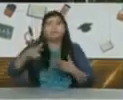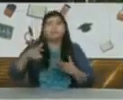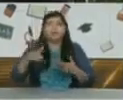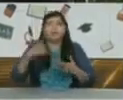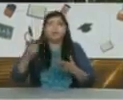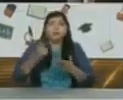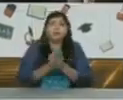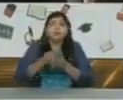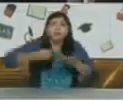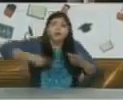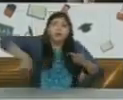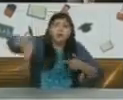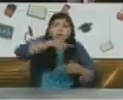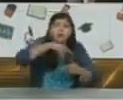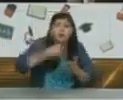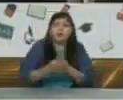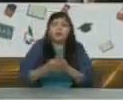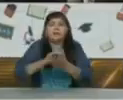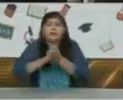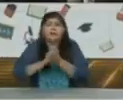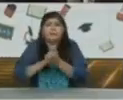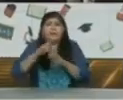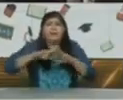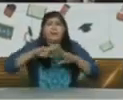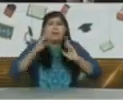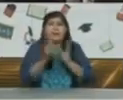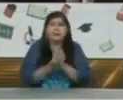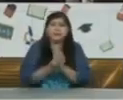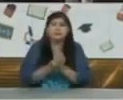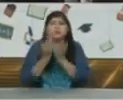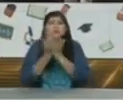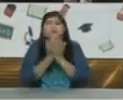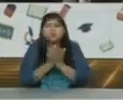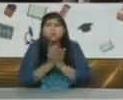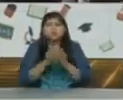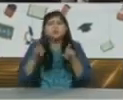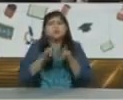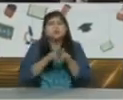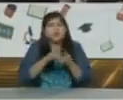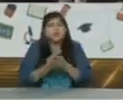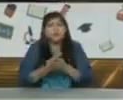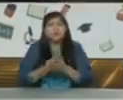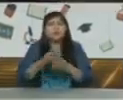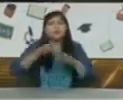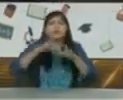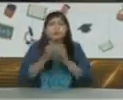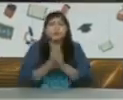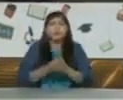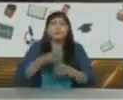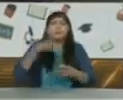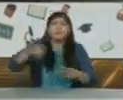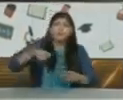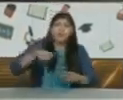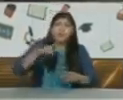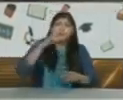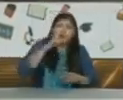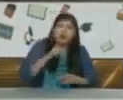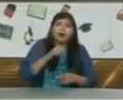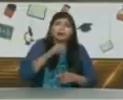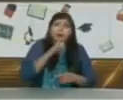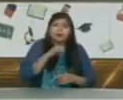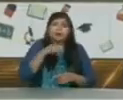पूरा सामाजिक वातावरण, कभी कभी स्कूल का वातावरण भी, कभी कभी माँ बाप